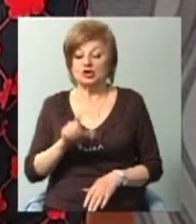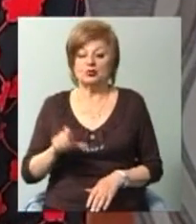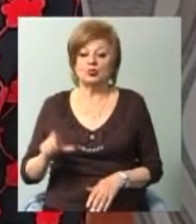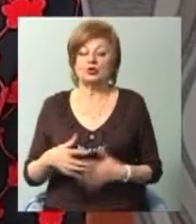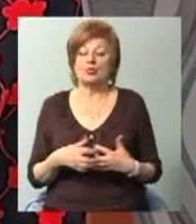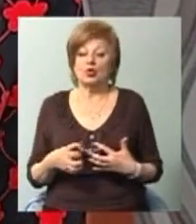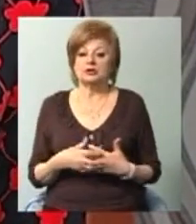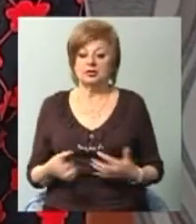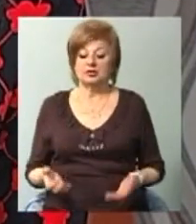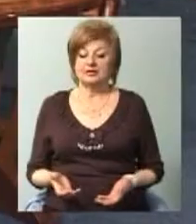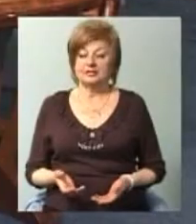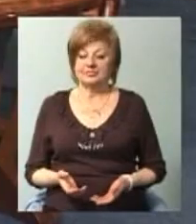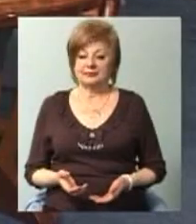взагалі?